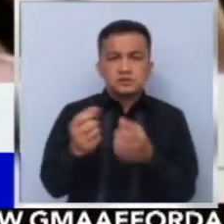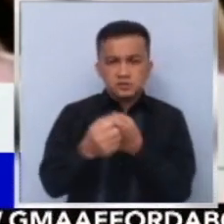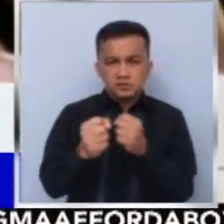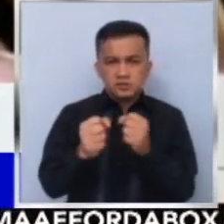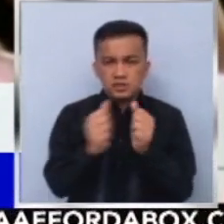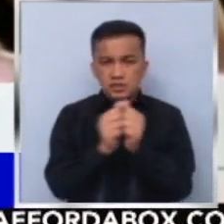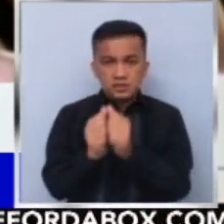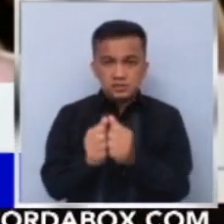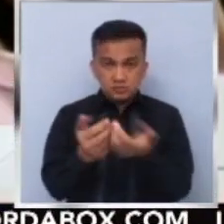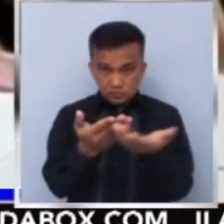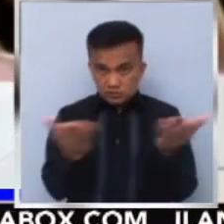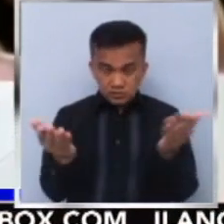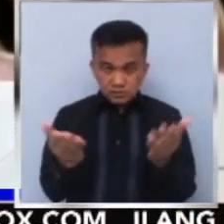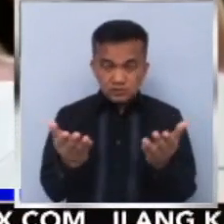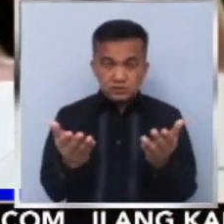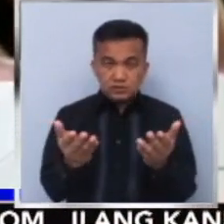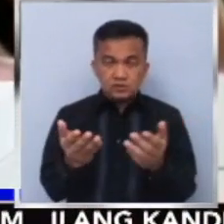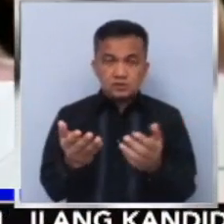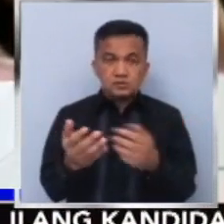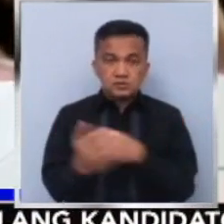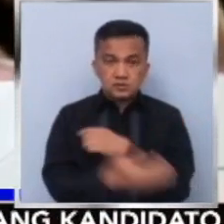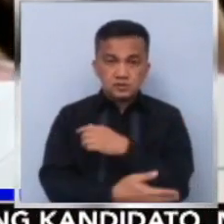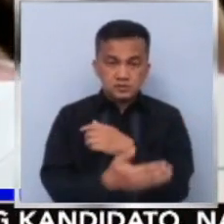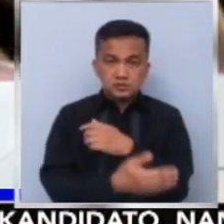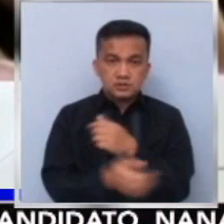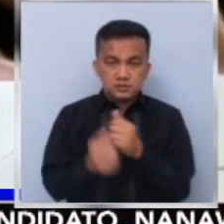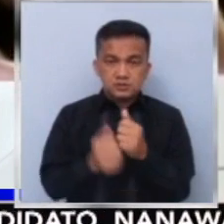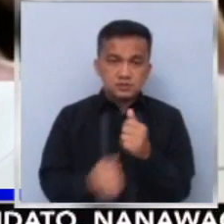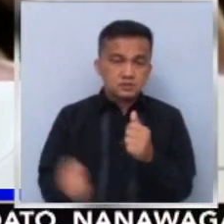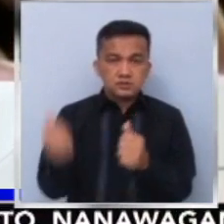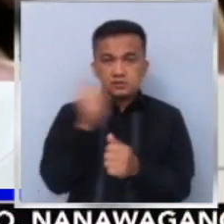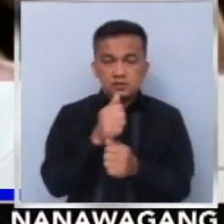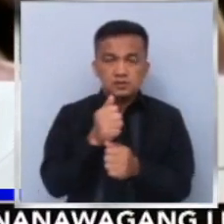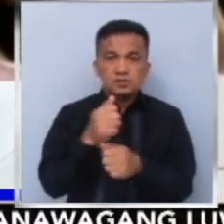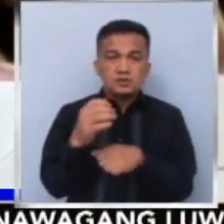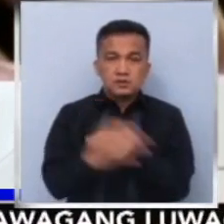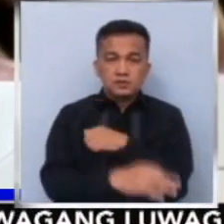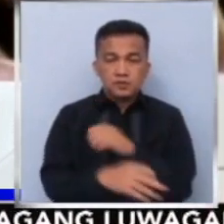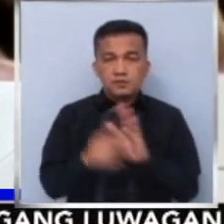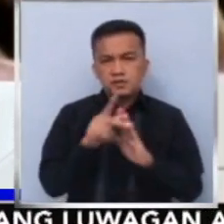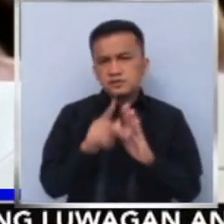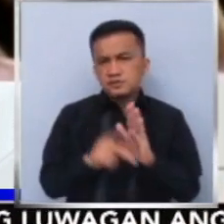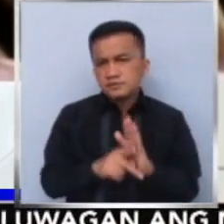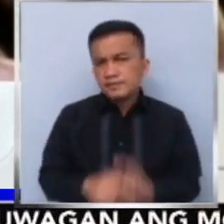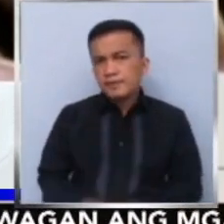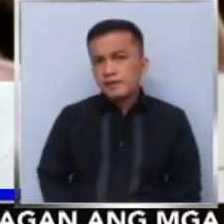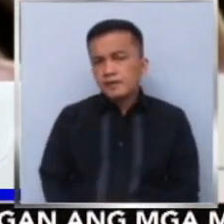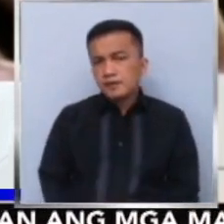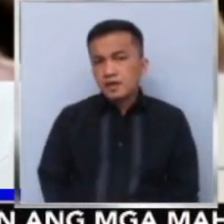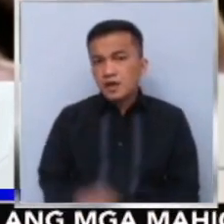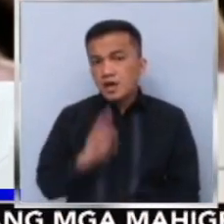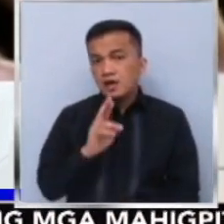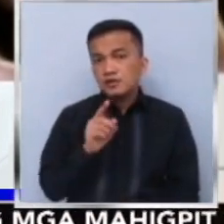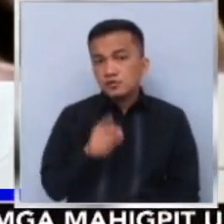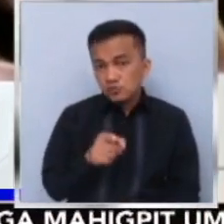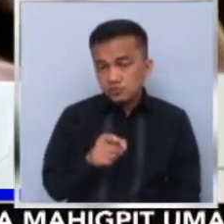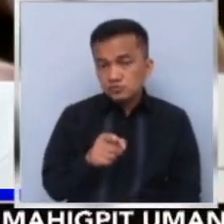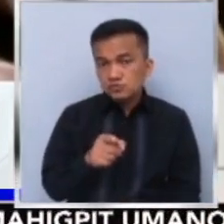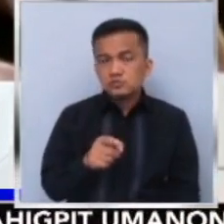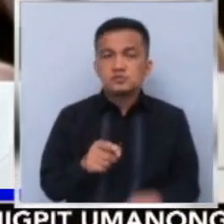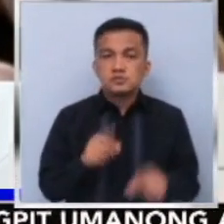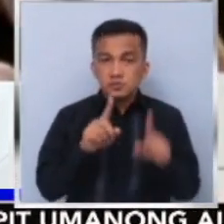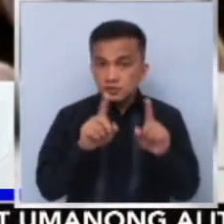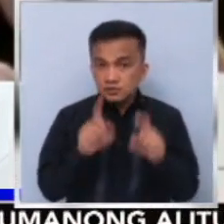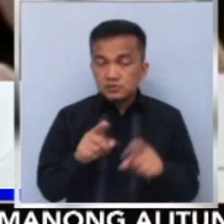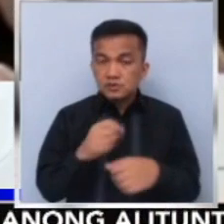our country's chief architect of our foreign policy, are you going to make the Philippines